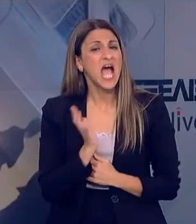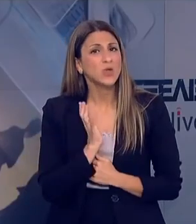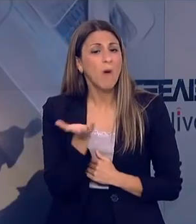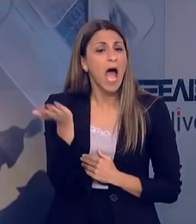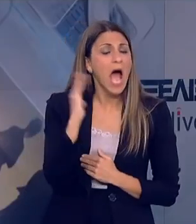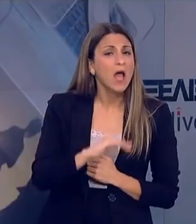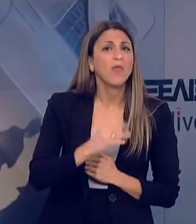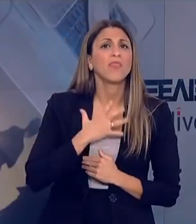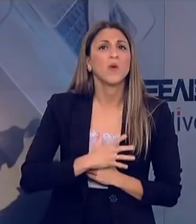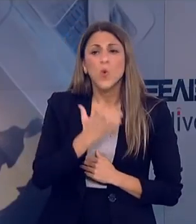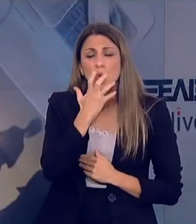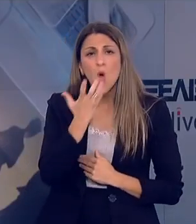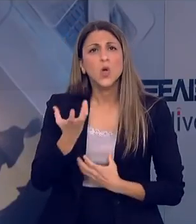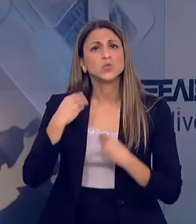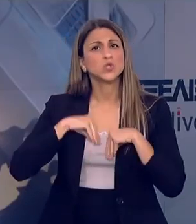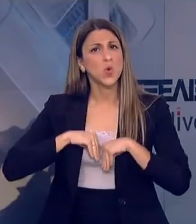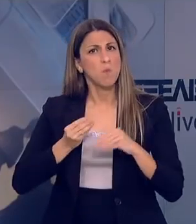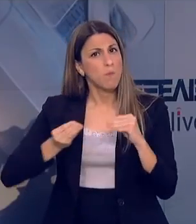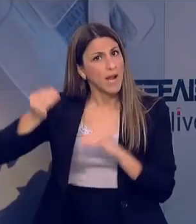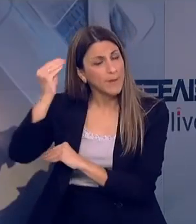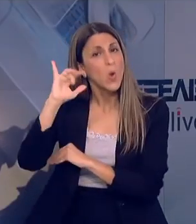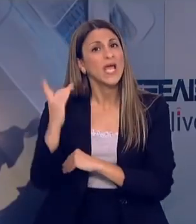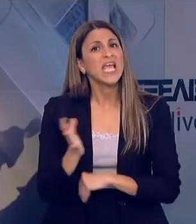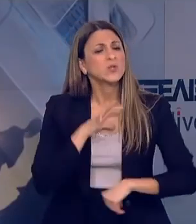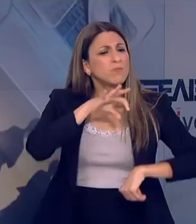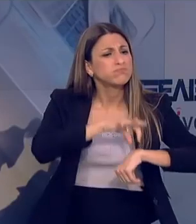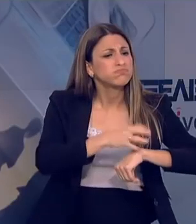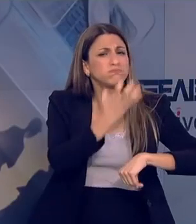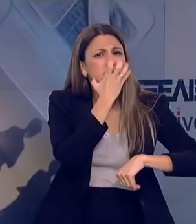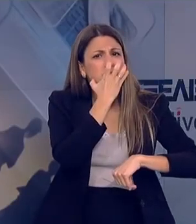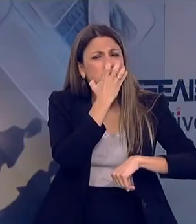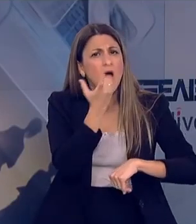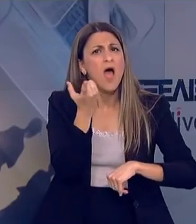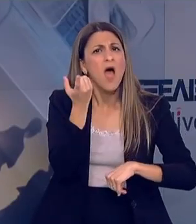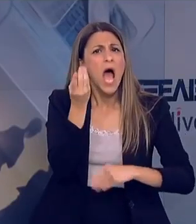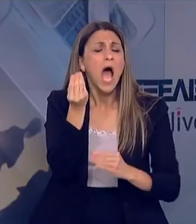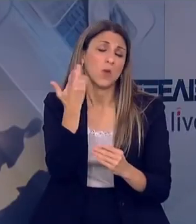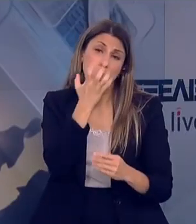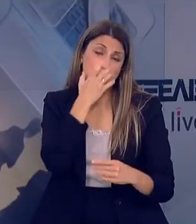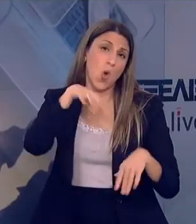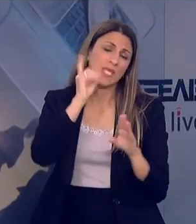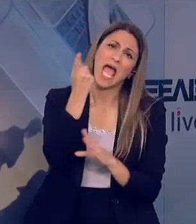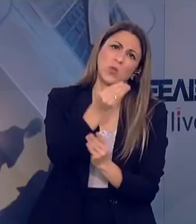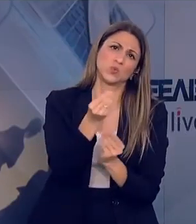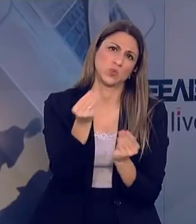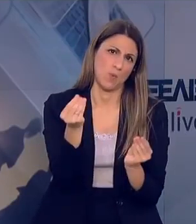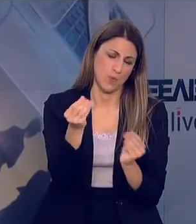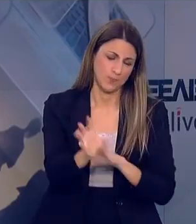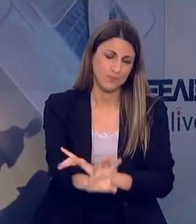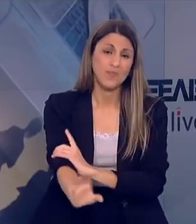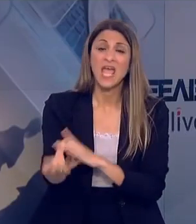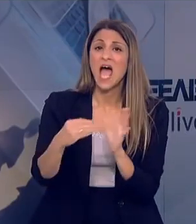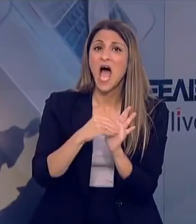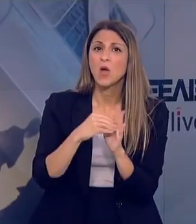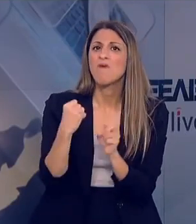συμπληρωματικό οξυγόνο, σε ασθενείς στους οποίους στηρίζεται η αναπνοή με άλλα πλην του αναπνευστήρα μέσα. Επίσης, η διάρκεια